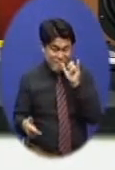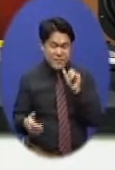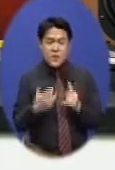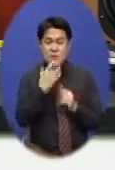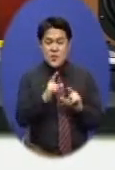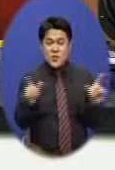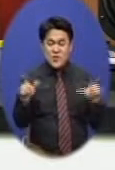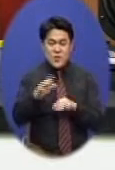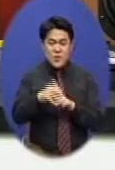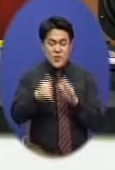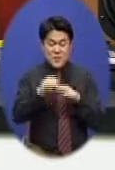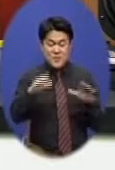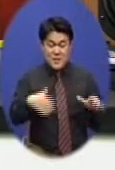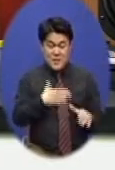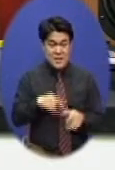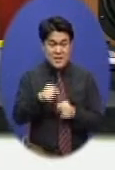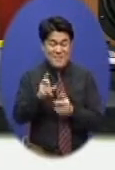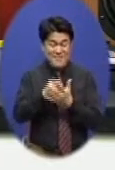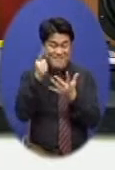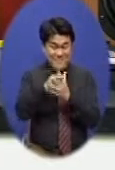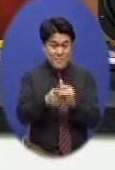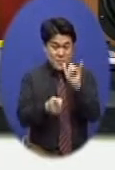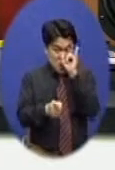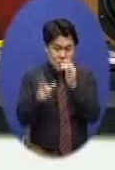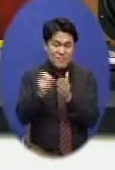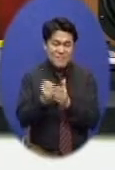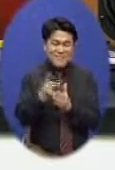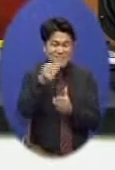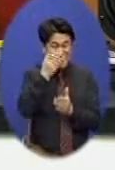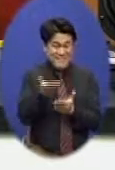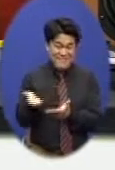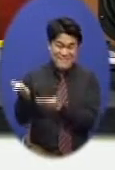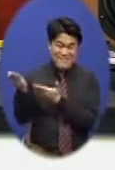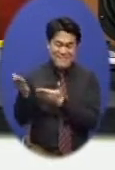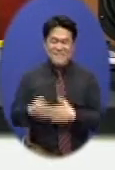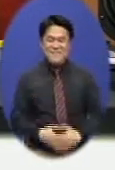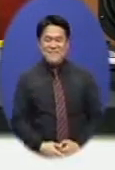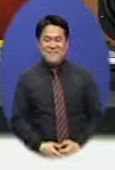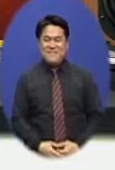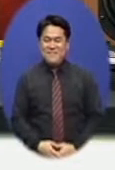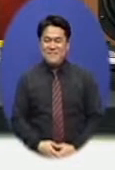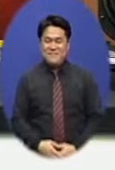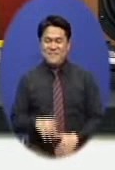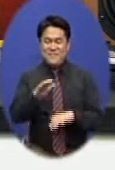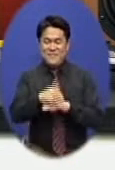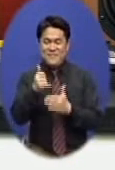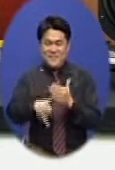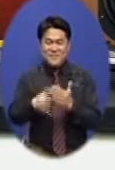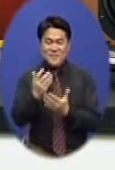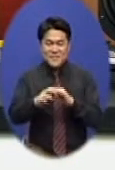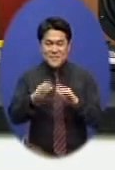퀴즈, 네. 농촌 알기 퀴즈가 있잖아요. 네, 다시 한번 퀴즈 문제 보여 드리도록 할게요. 그래요. 보여주세요. 자. 네,